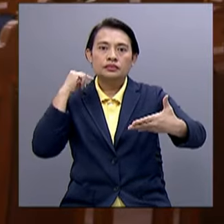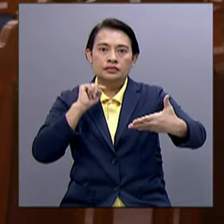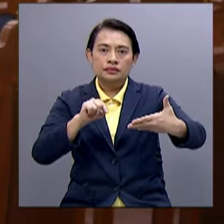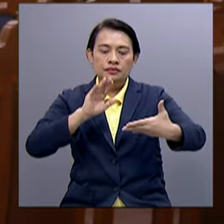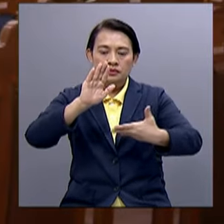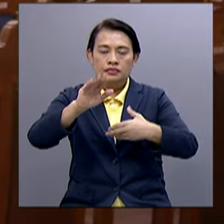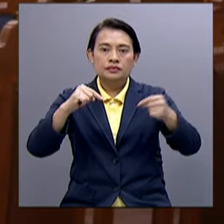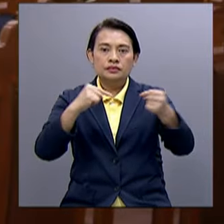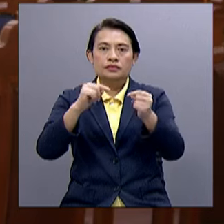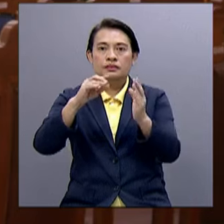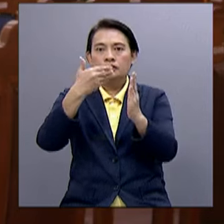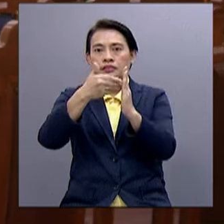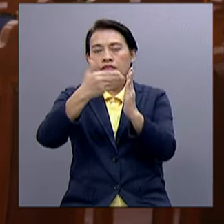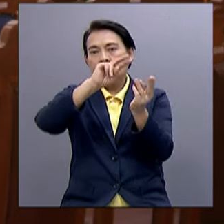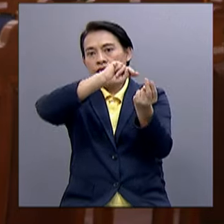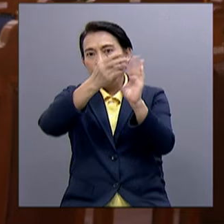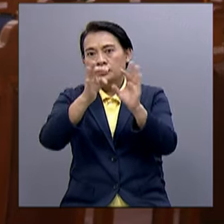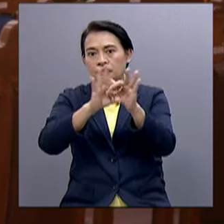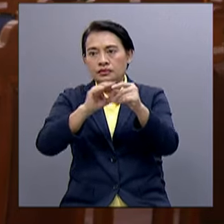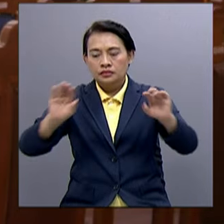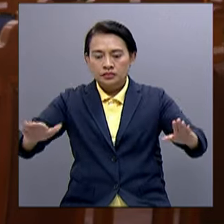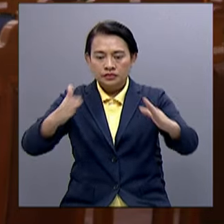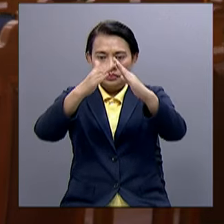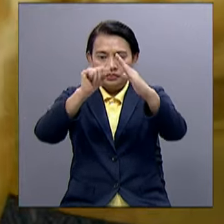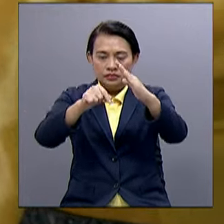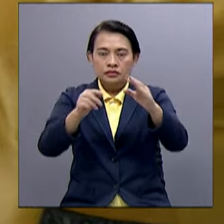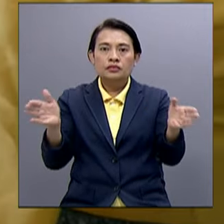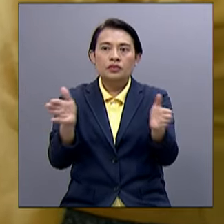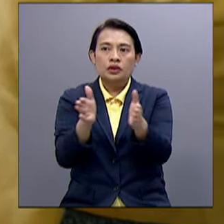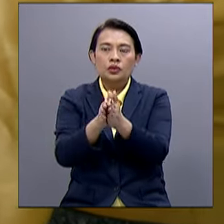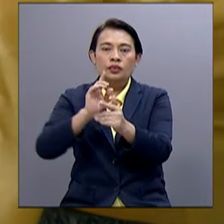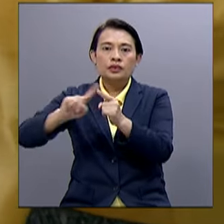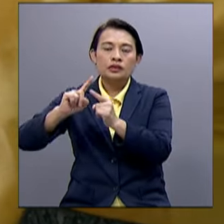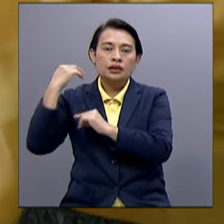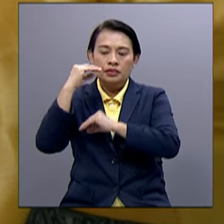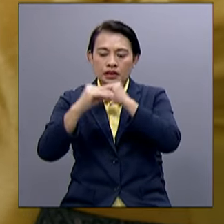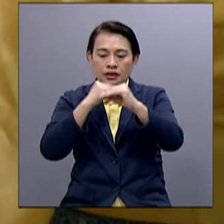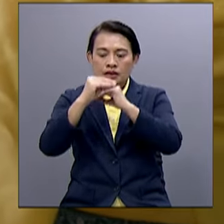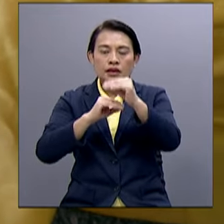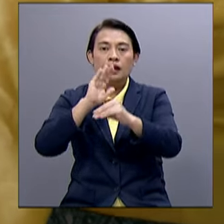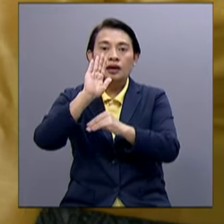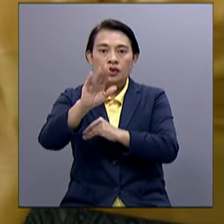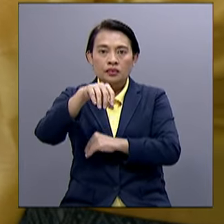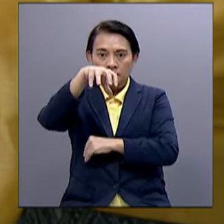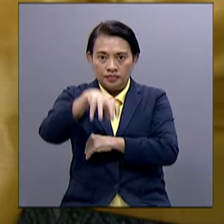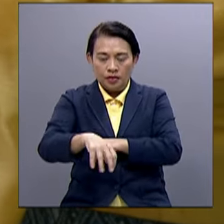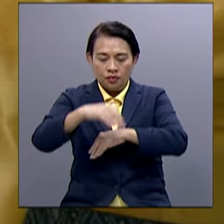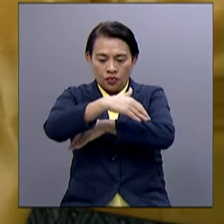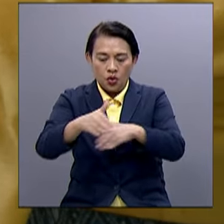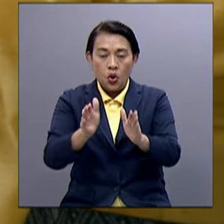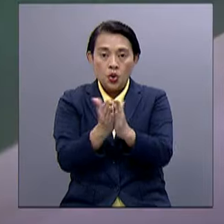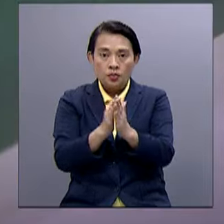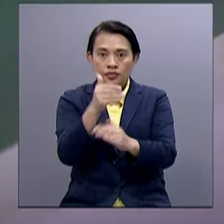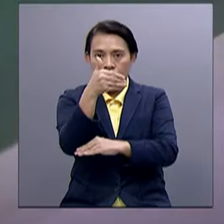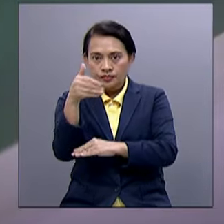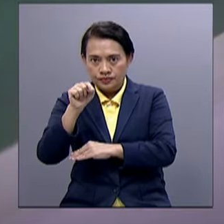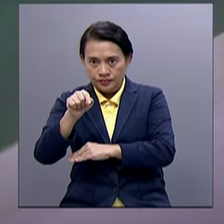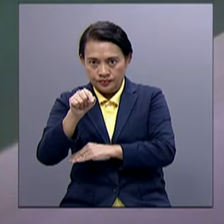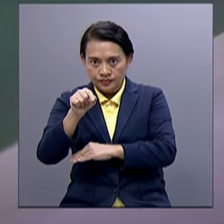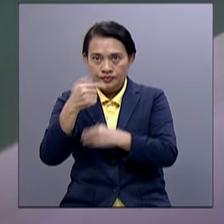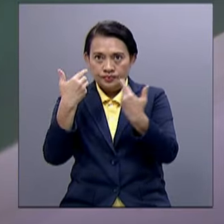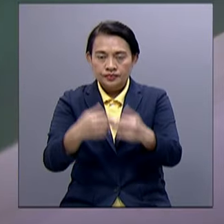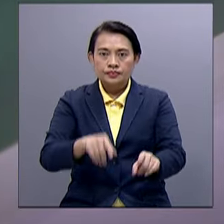มค่ะที่ในคราวเดียวกันได้รวมมาหลายสำนวนอย่างเช่นนิทานอุรังคธาตุจากสำนักหอสมุดแห่งชาตินำต้นฉบับ1ใน